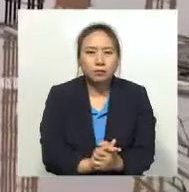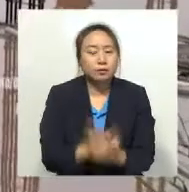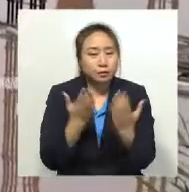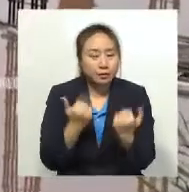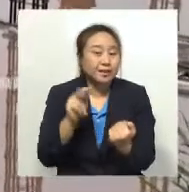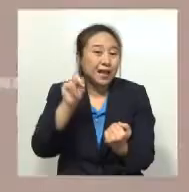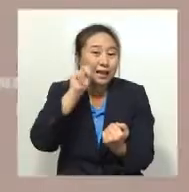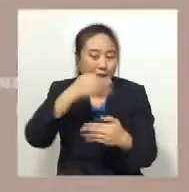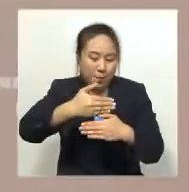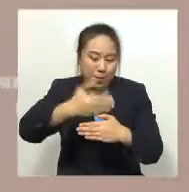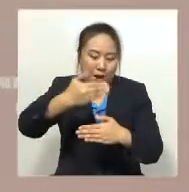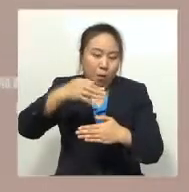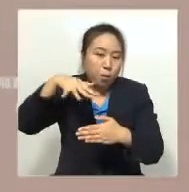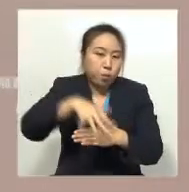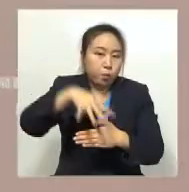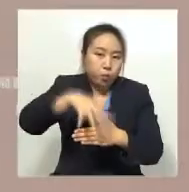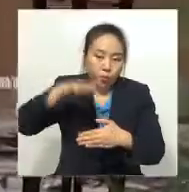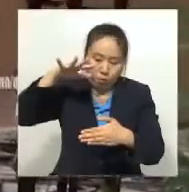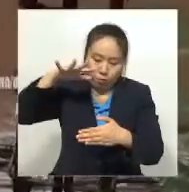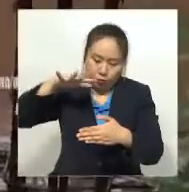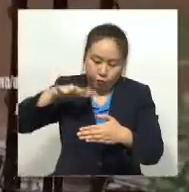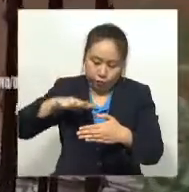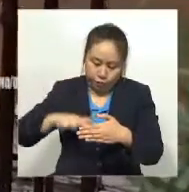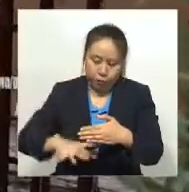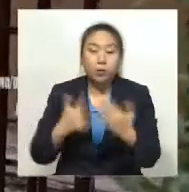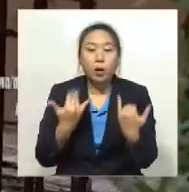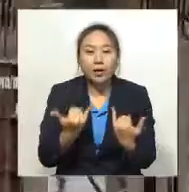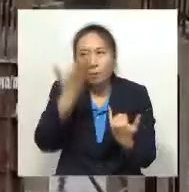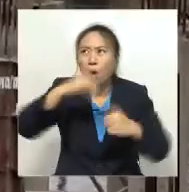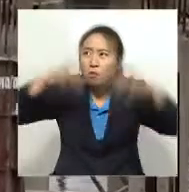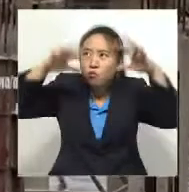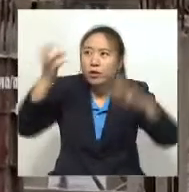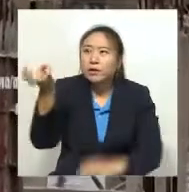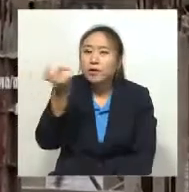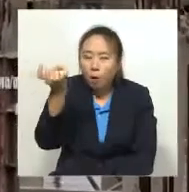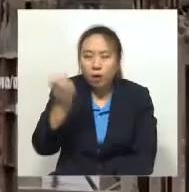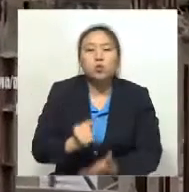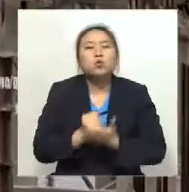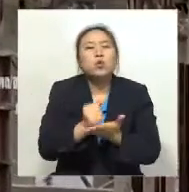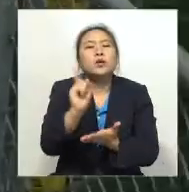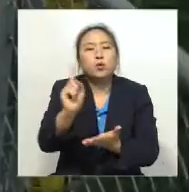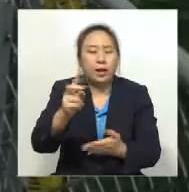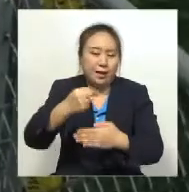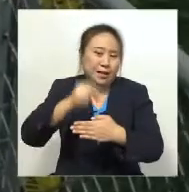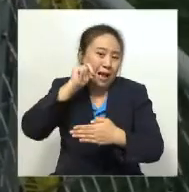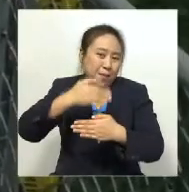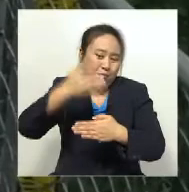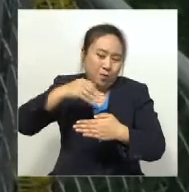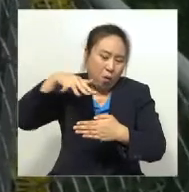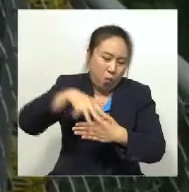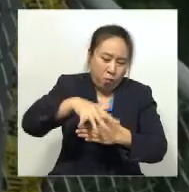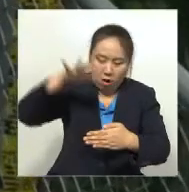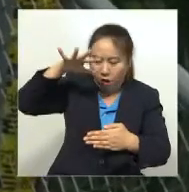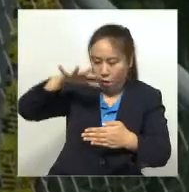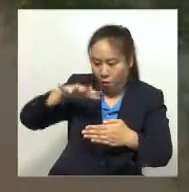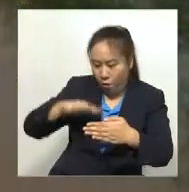เนี่ยการระบายน้ำในช่วงนี้โดยเฉพาะช่วงที่ฝนลดเนี่ยก็เพื่อที่จะให้มีพื้นที่ในการเตรียมรับมือกับฝนที่กำลังจะมาในช่ว